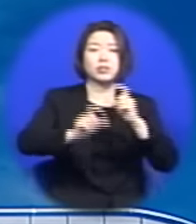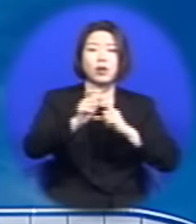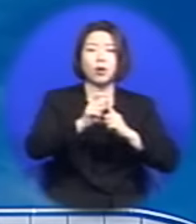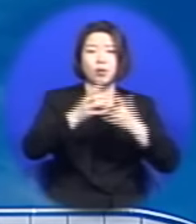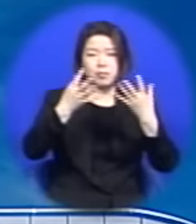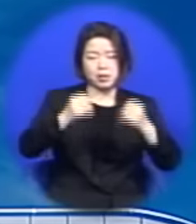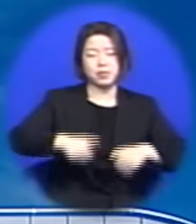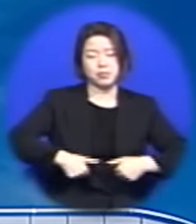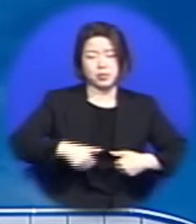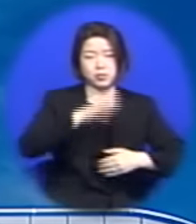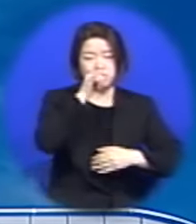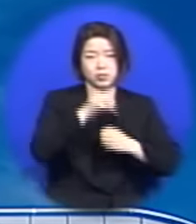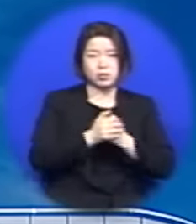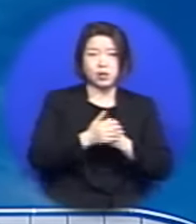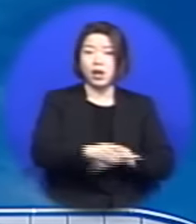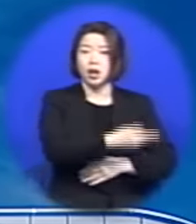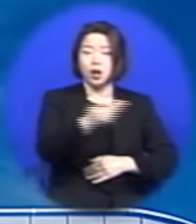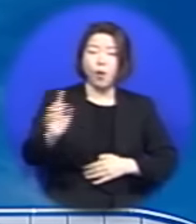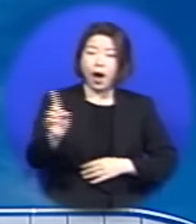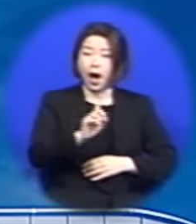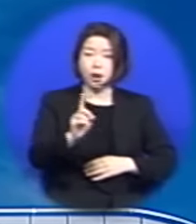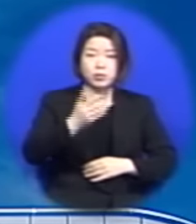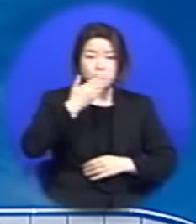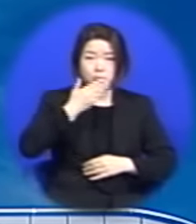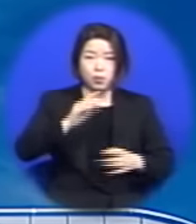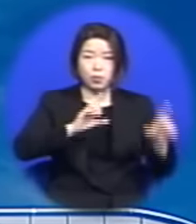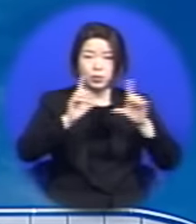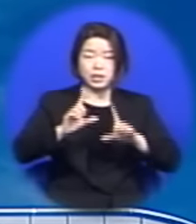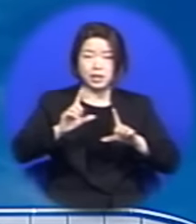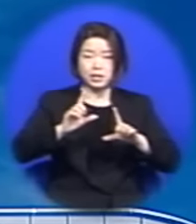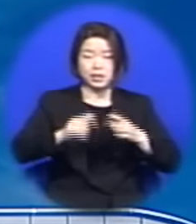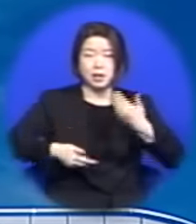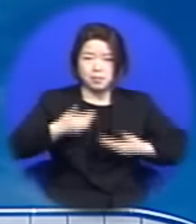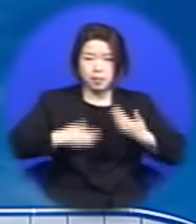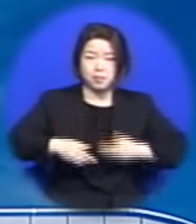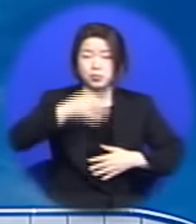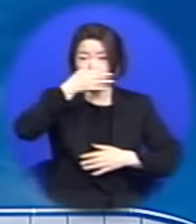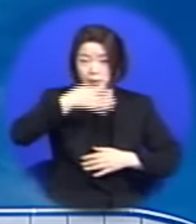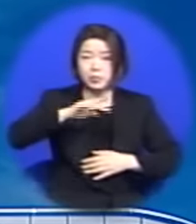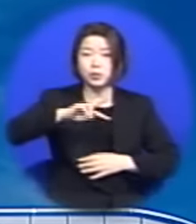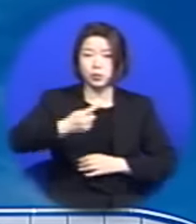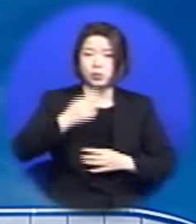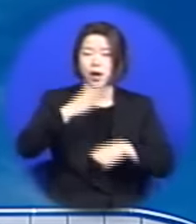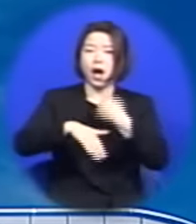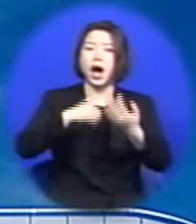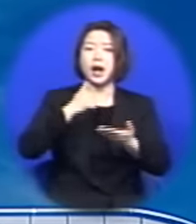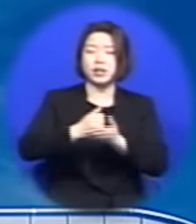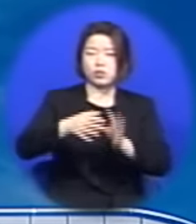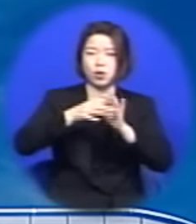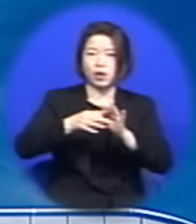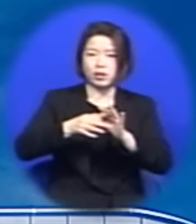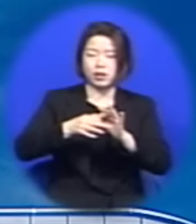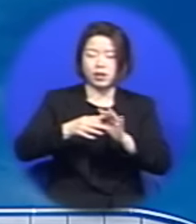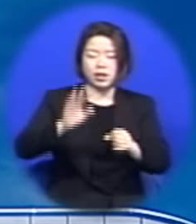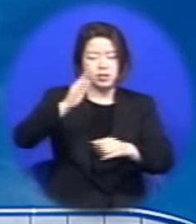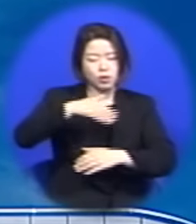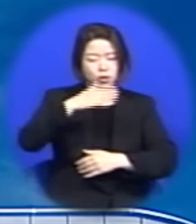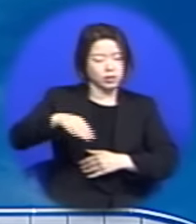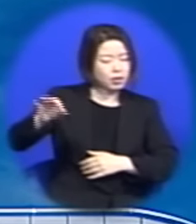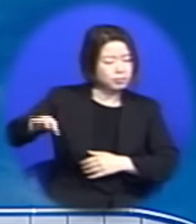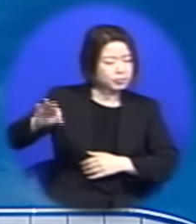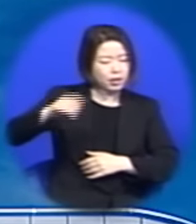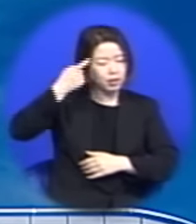그렇습니다 여러분 아무리 먹고 살기 들고 바빠도 하나님과의 관계는 절대로 소홀이 하면 안